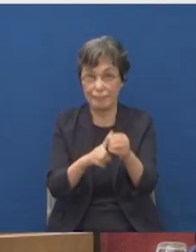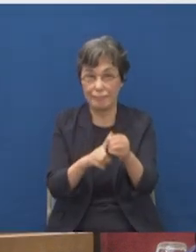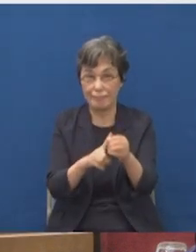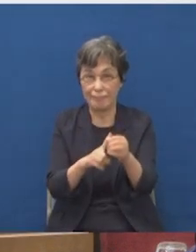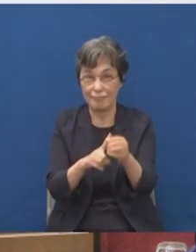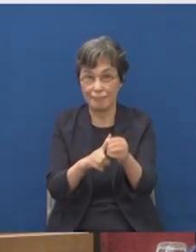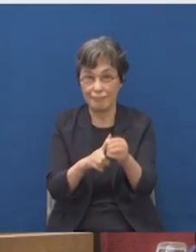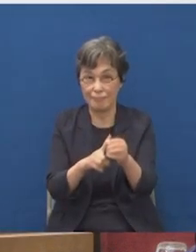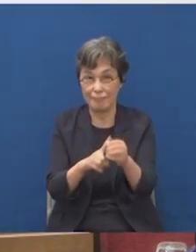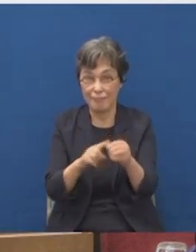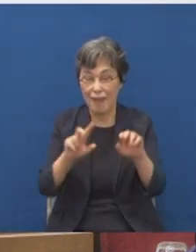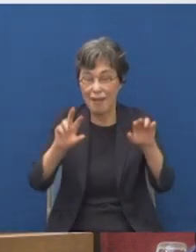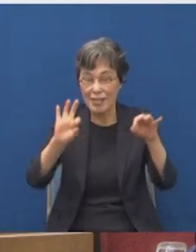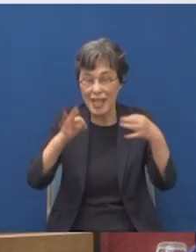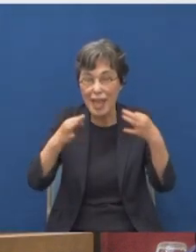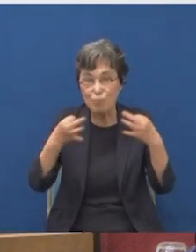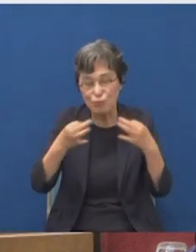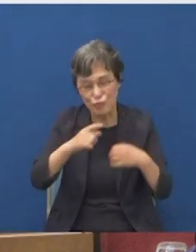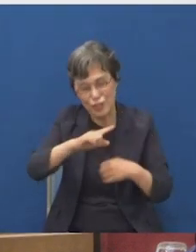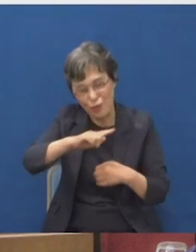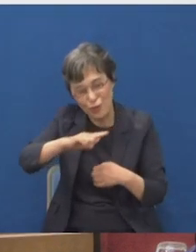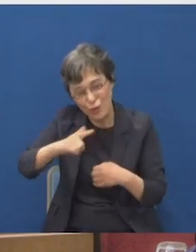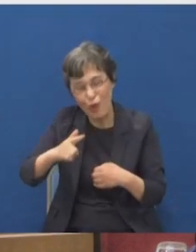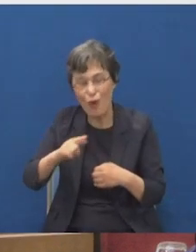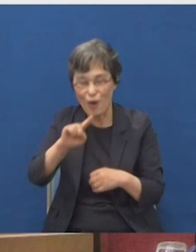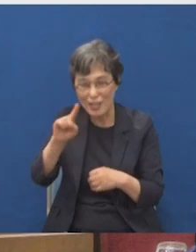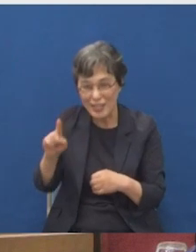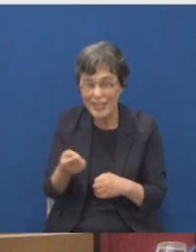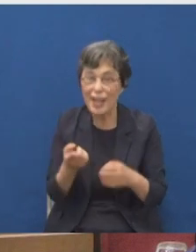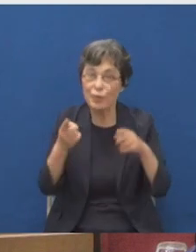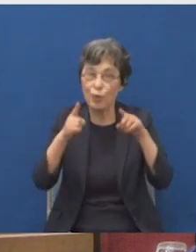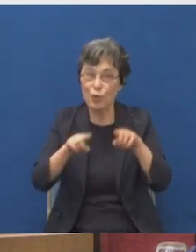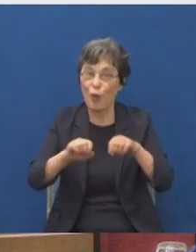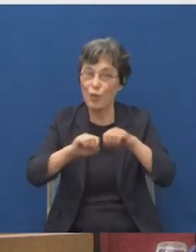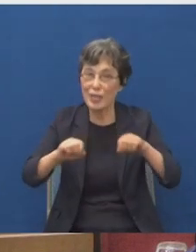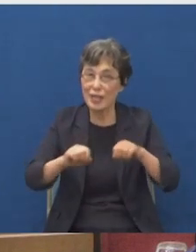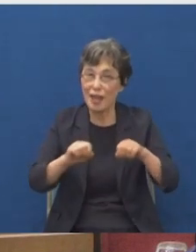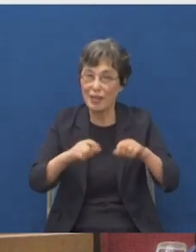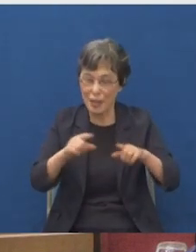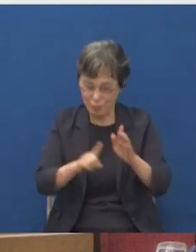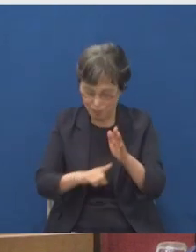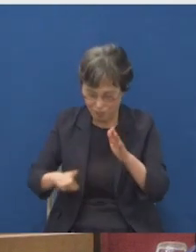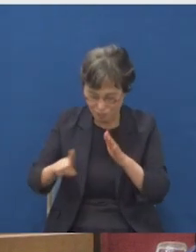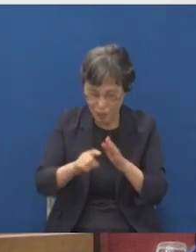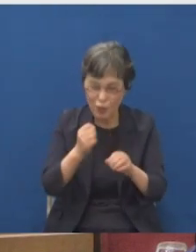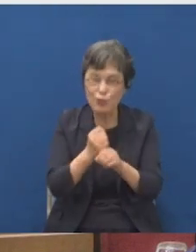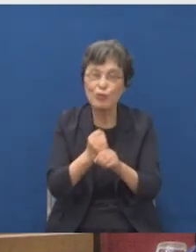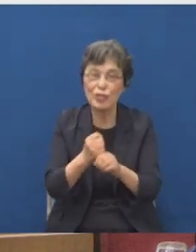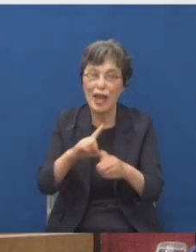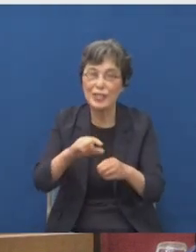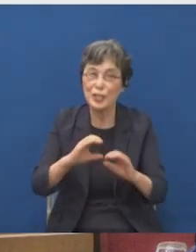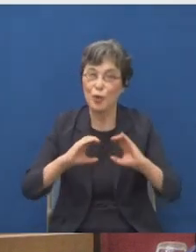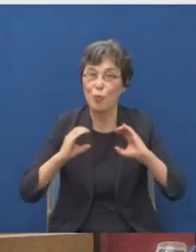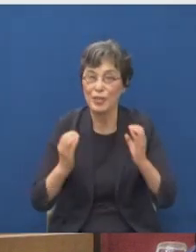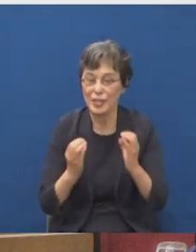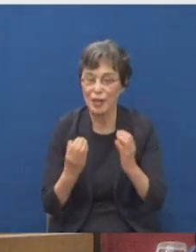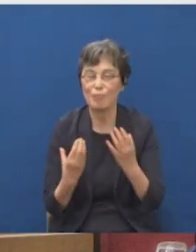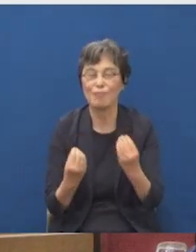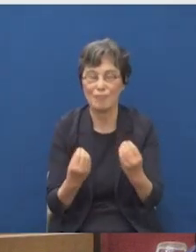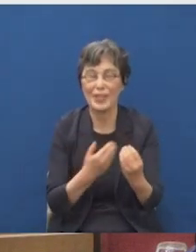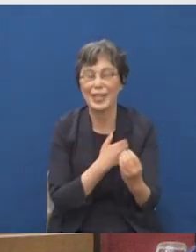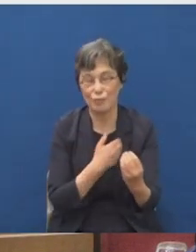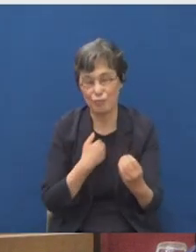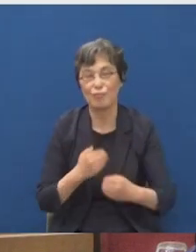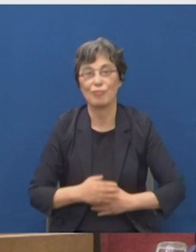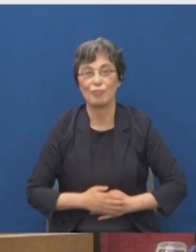生物多様性をはじめとした自然と共生し、全国に先駆け築いてきた地域コミュニティを維持発展させてまい